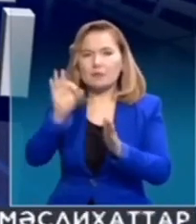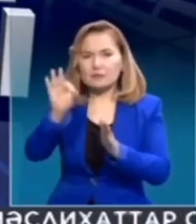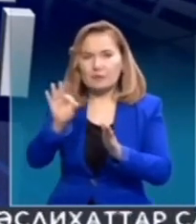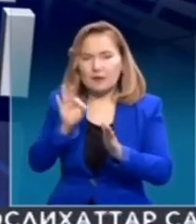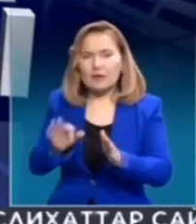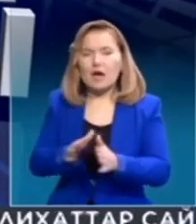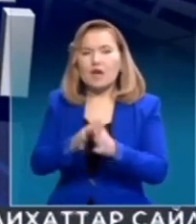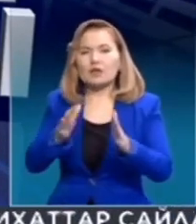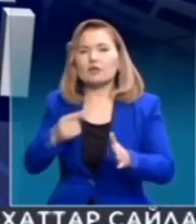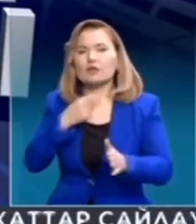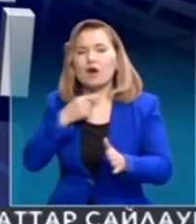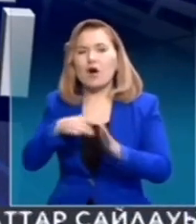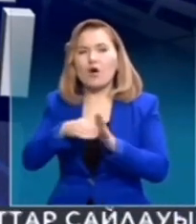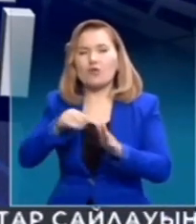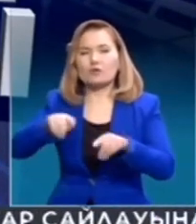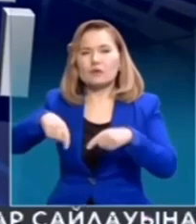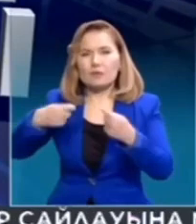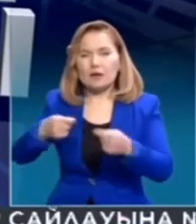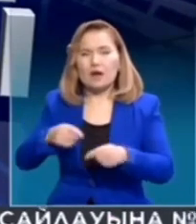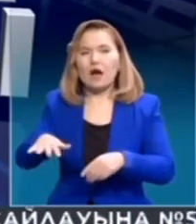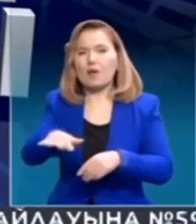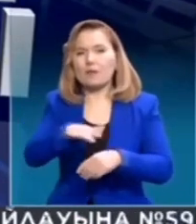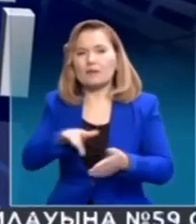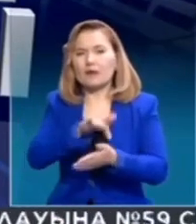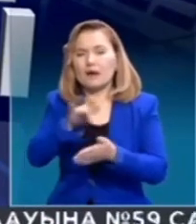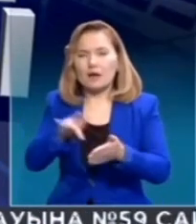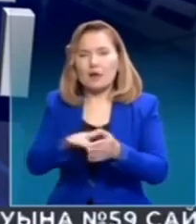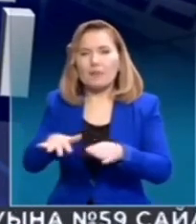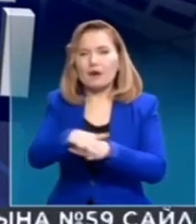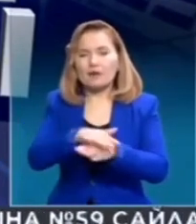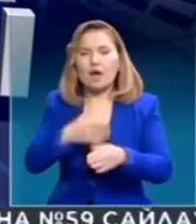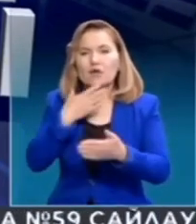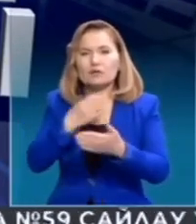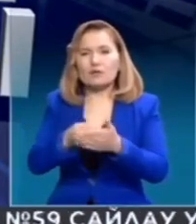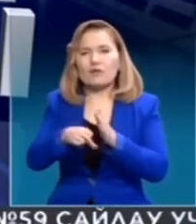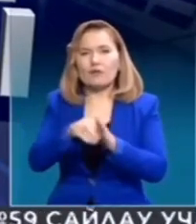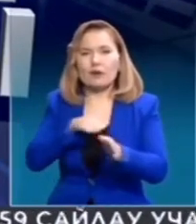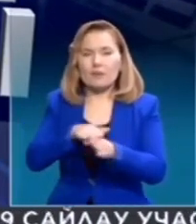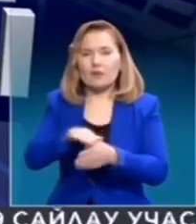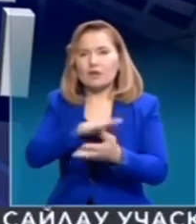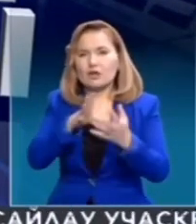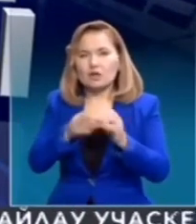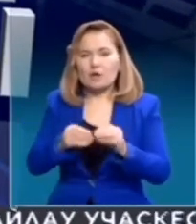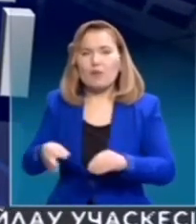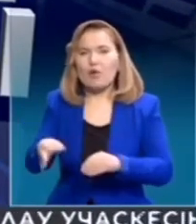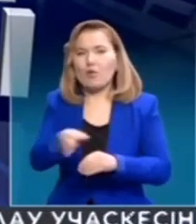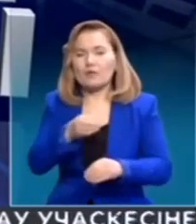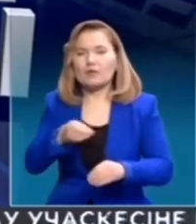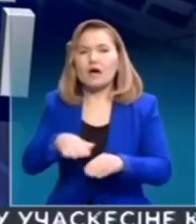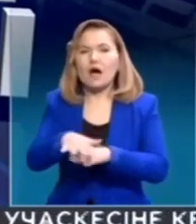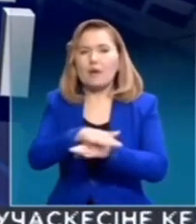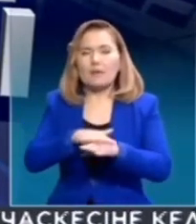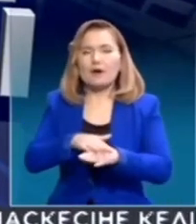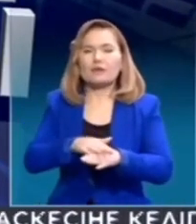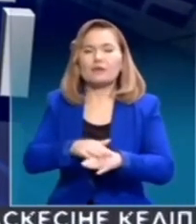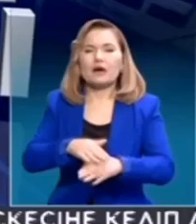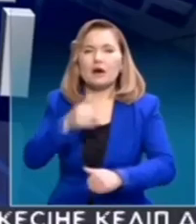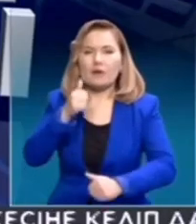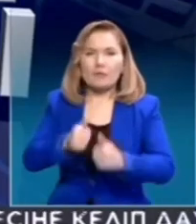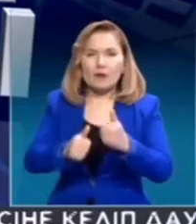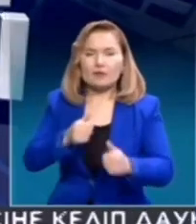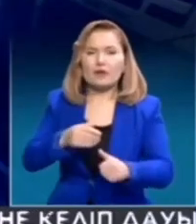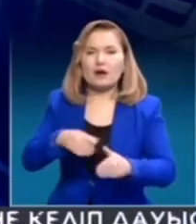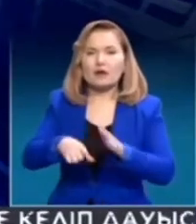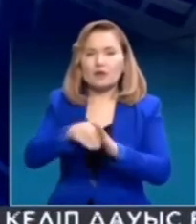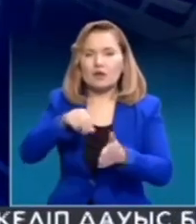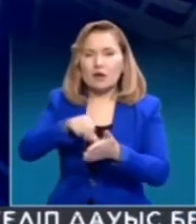астамы дауыс берді. Аудандар мен қаладағы электоратта өз таңдауын жасады. Жалпы облыстағы сайлаушылар саяси додаға жақсы қатысып